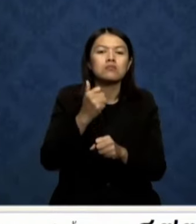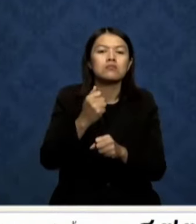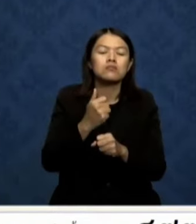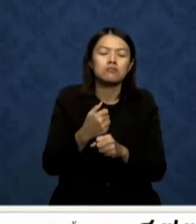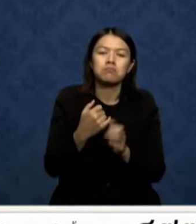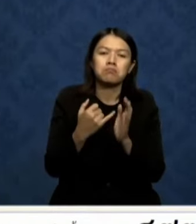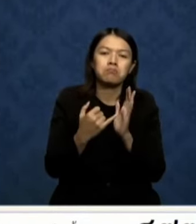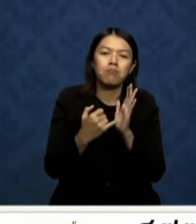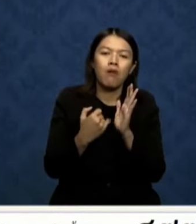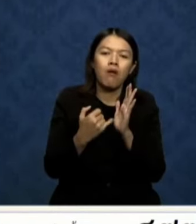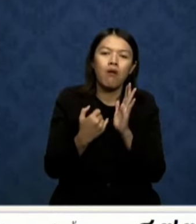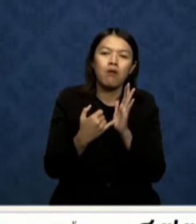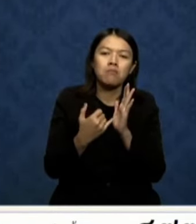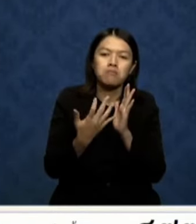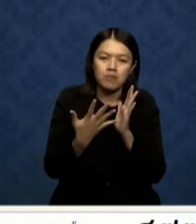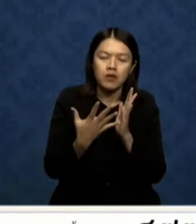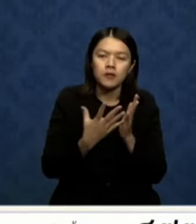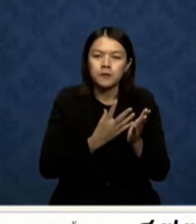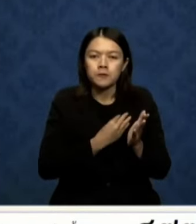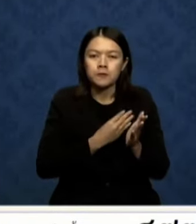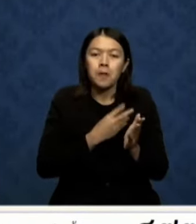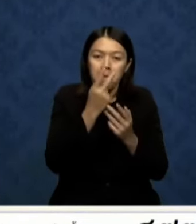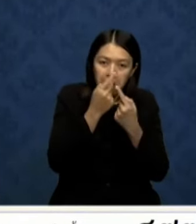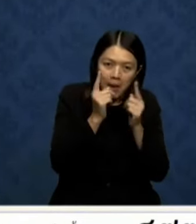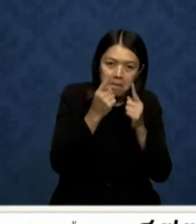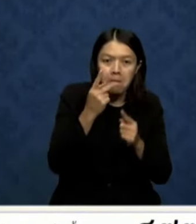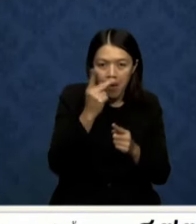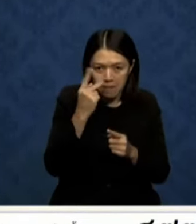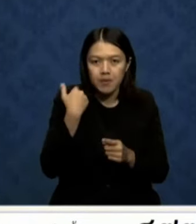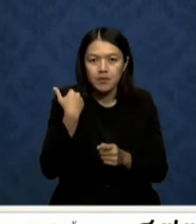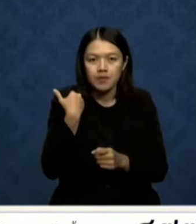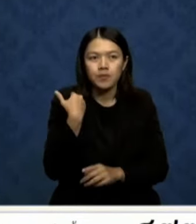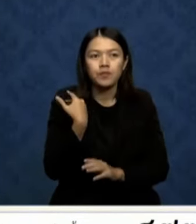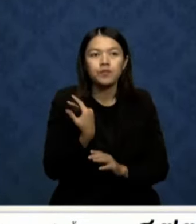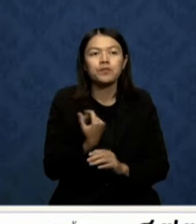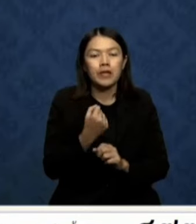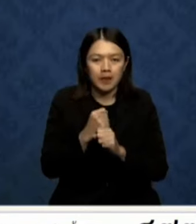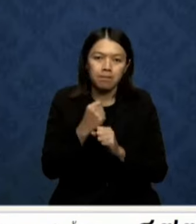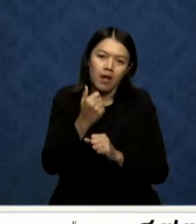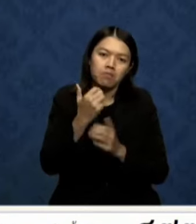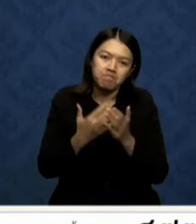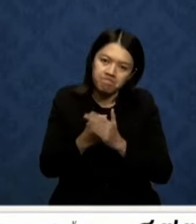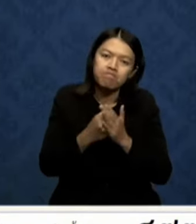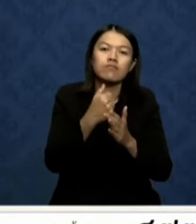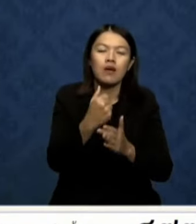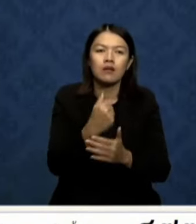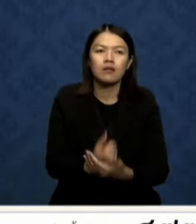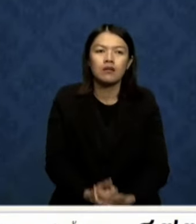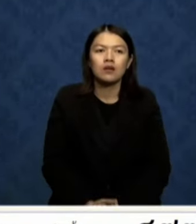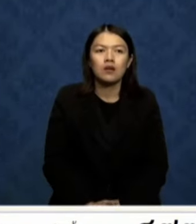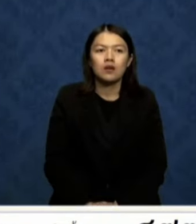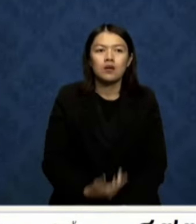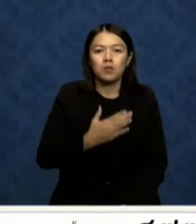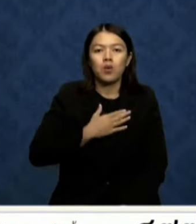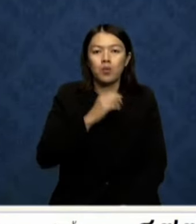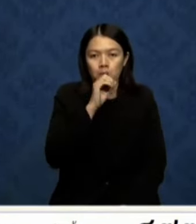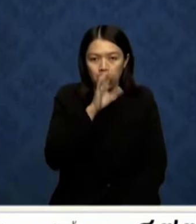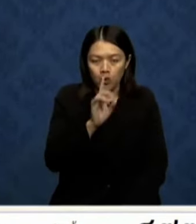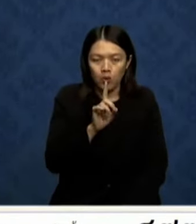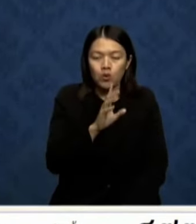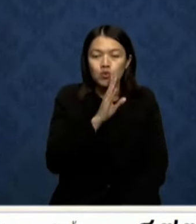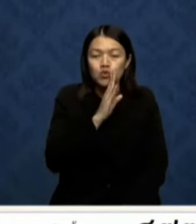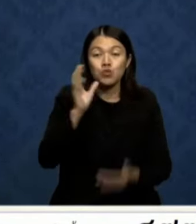ายมีความน่าตื่นเต้นมีความแปลกใหม่และเราก็ต้องฝ่ามันไปให้ได้แต่อันนี้เป็นประเด็นที่ผมต้องเรียนอย่างนี้ครับว่าส